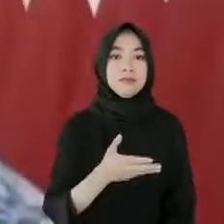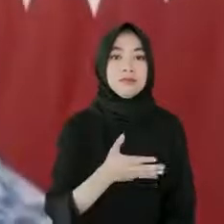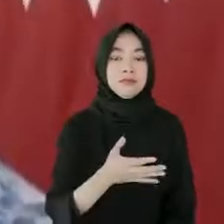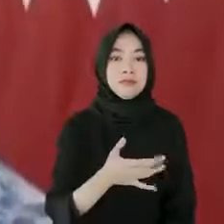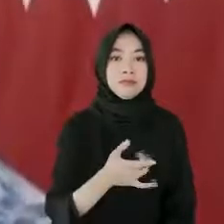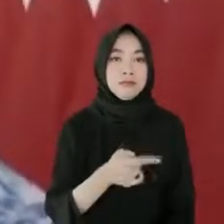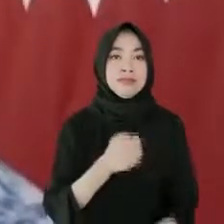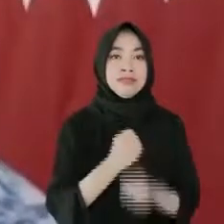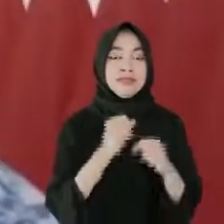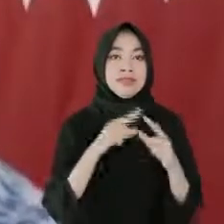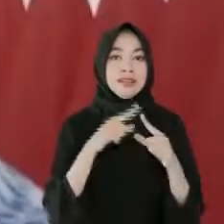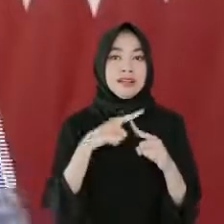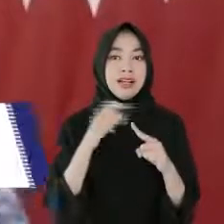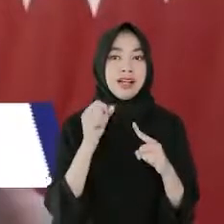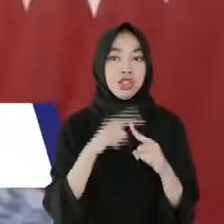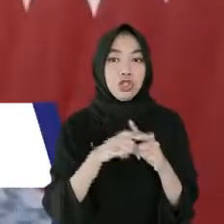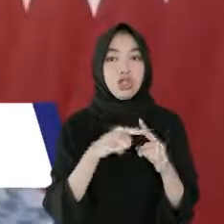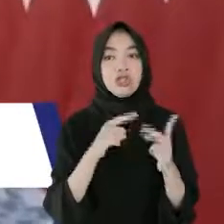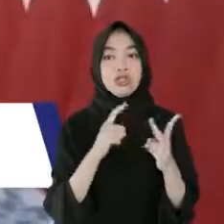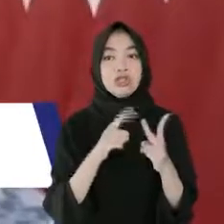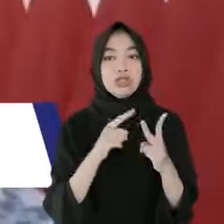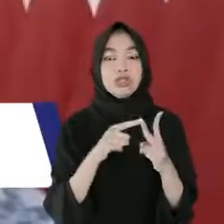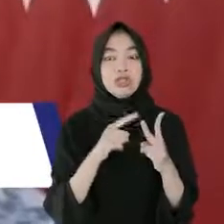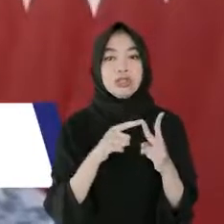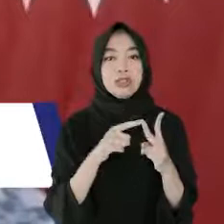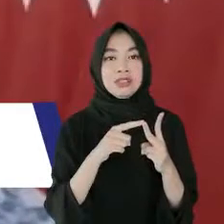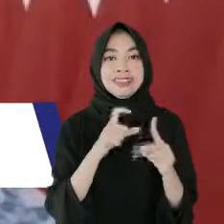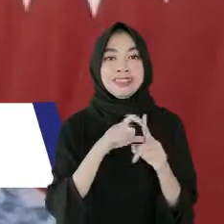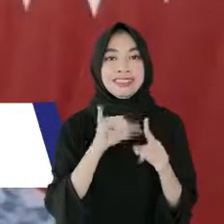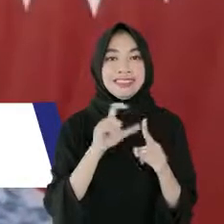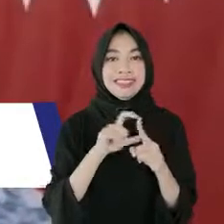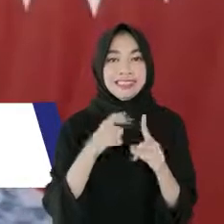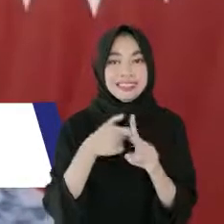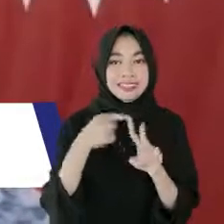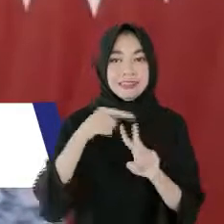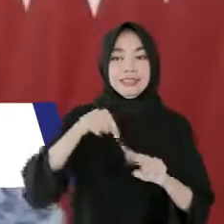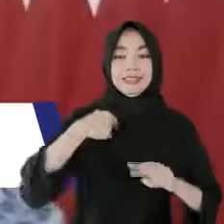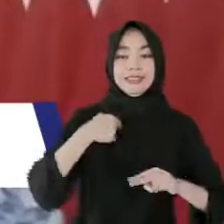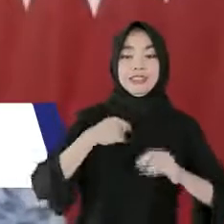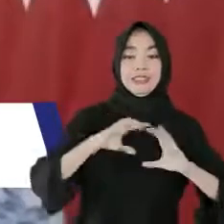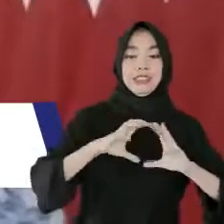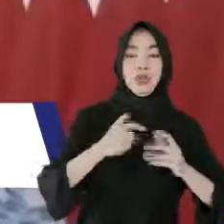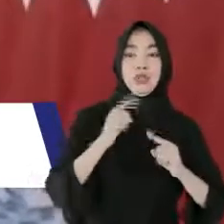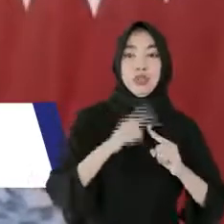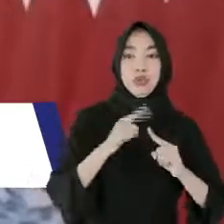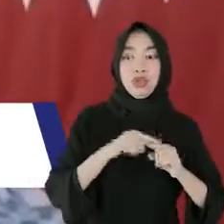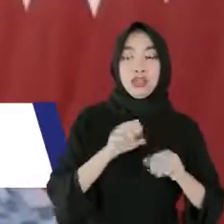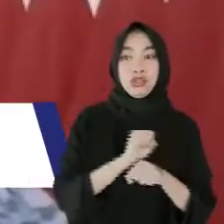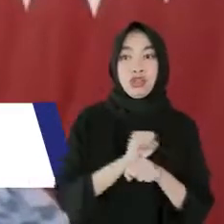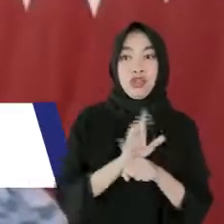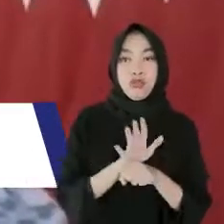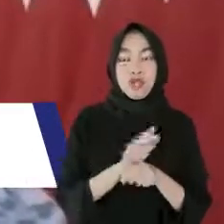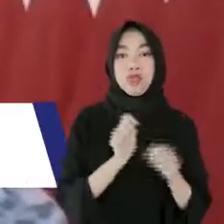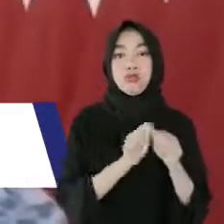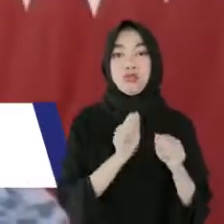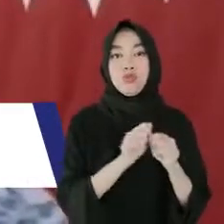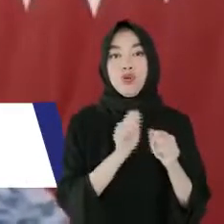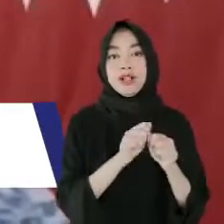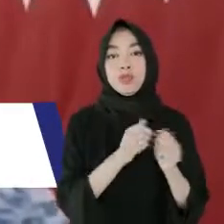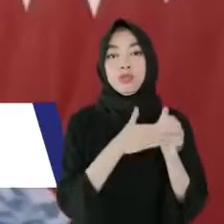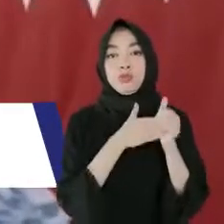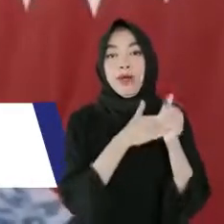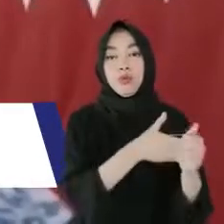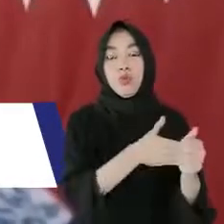Pak Gatot Pak Didik Satgas selalu menyusun sebuah rekomendasi protokol